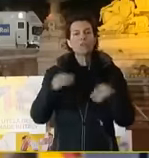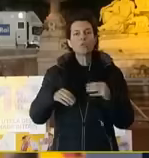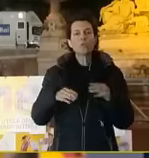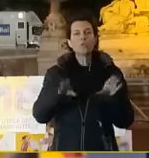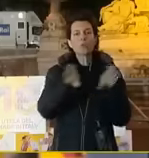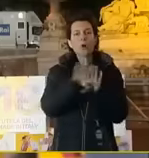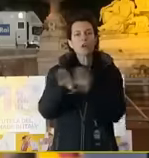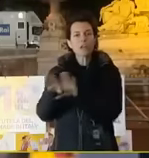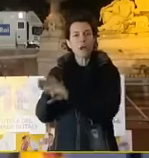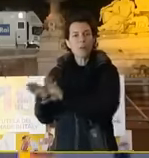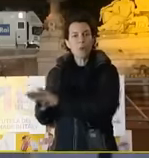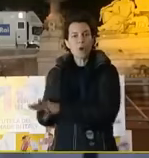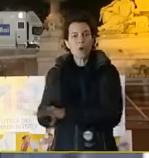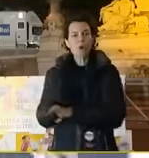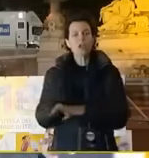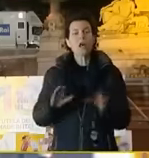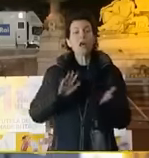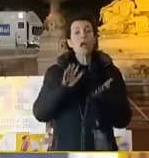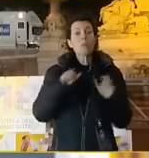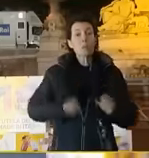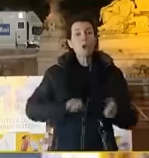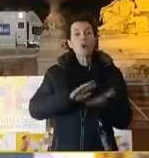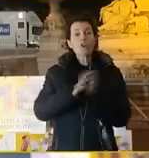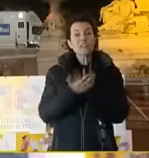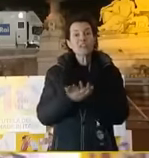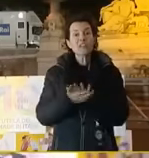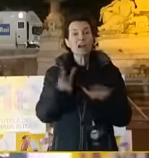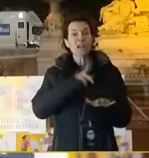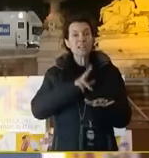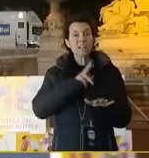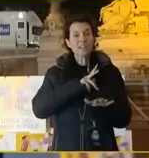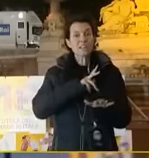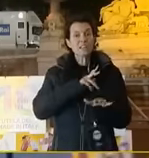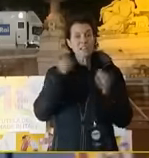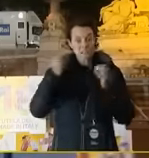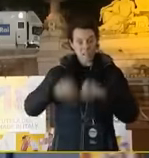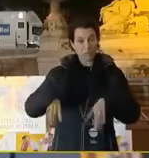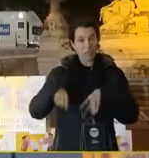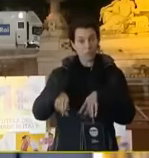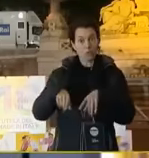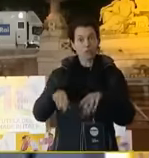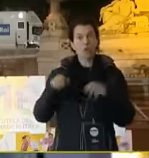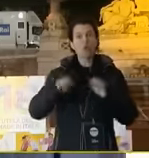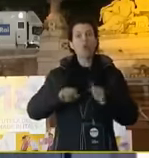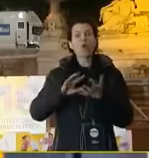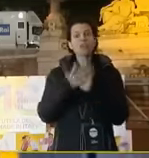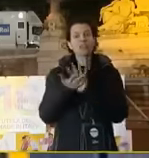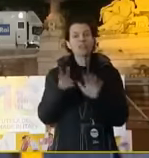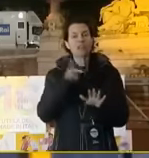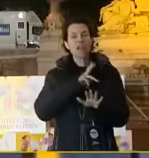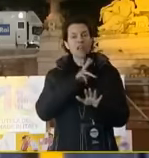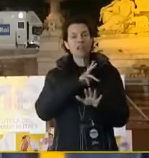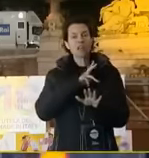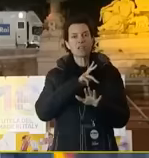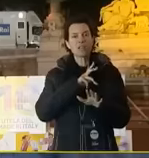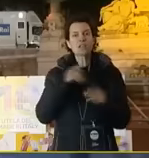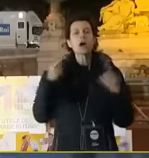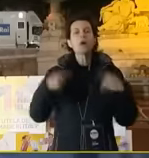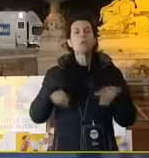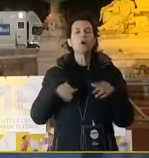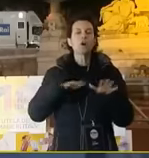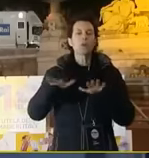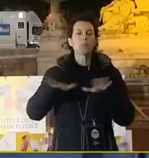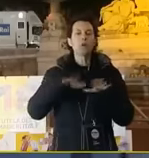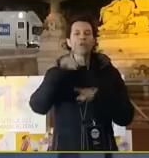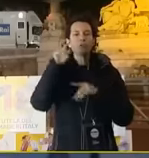prima seconda che diventa ricchezza per tutti. Questo è il movimento che abbiamo costruito, Ed è per